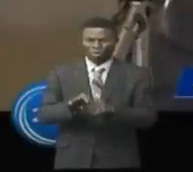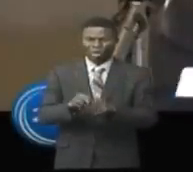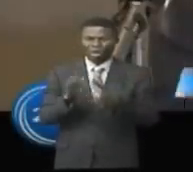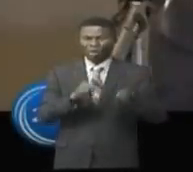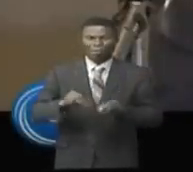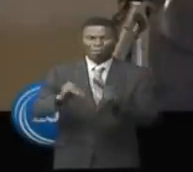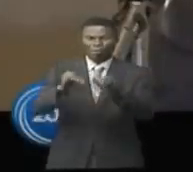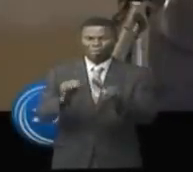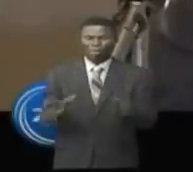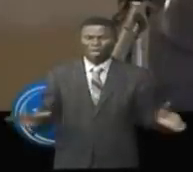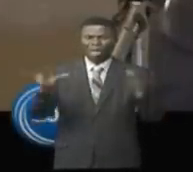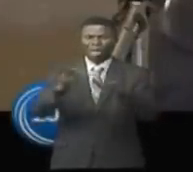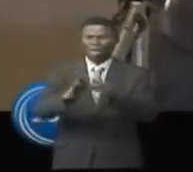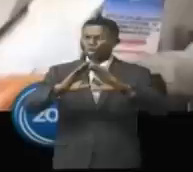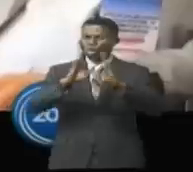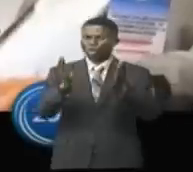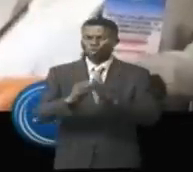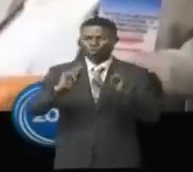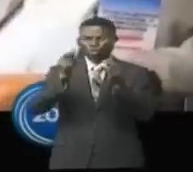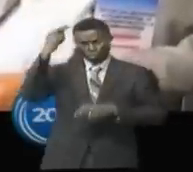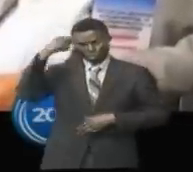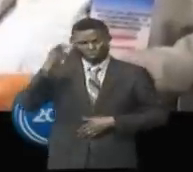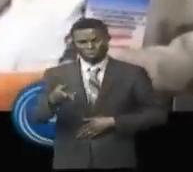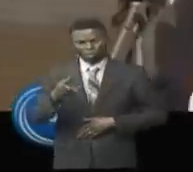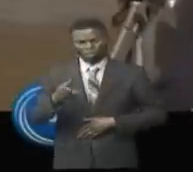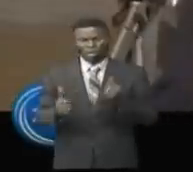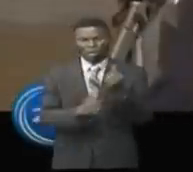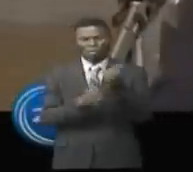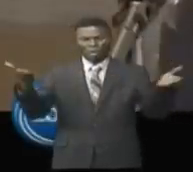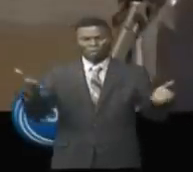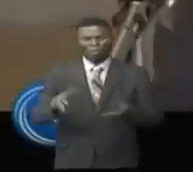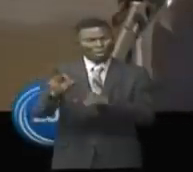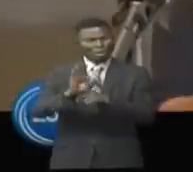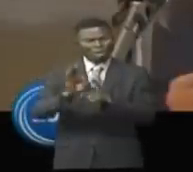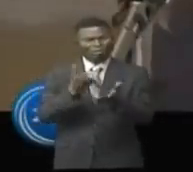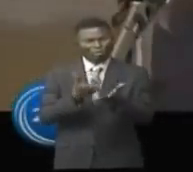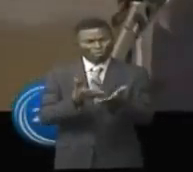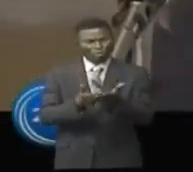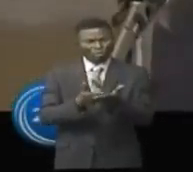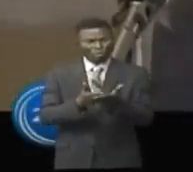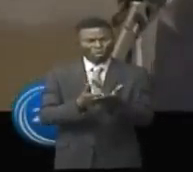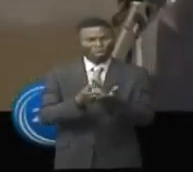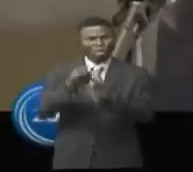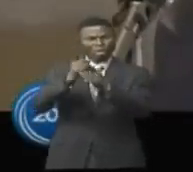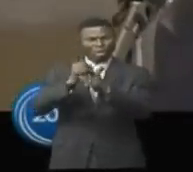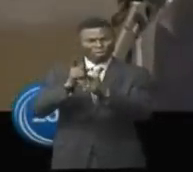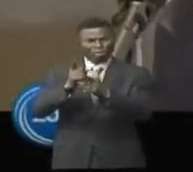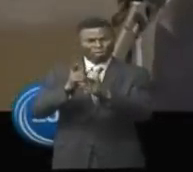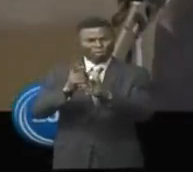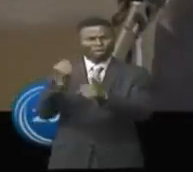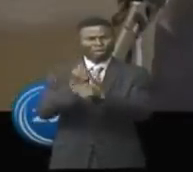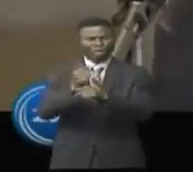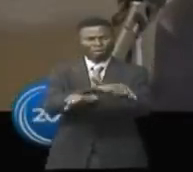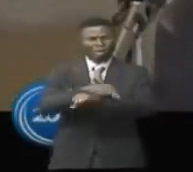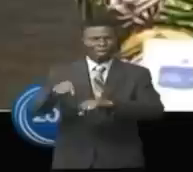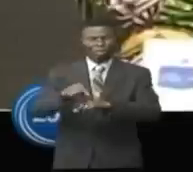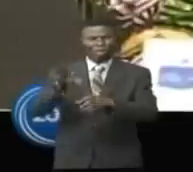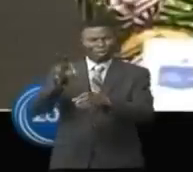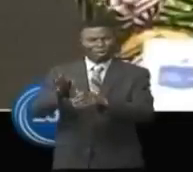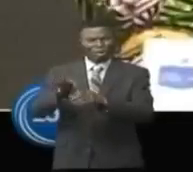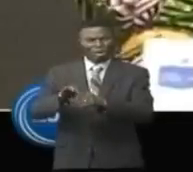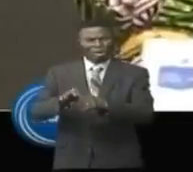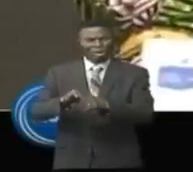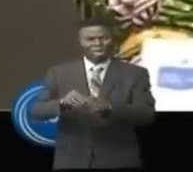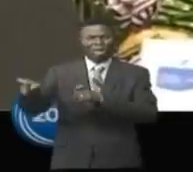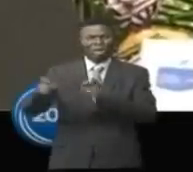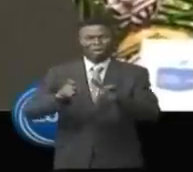meilleure inclusion de toutes les parties prenantes. Les participants à cet atelier, qui proviennent du personnel du cabinet de la CENI et du